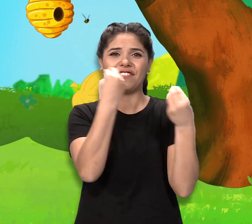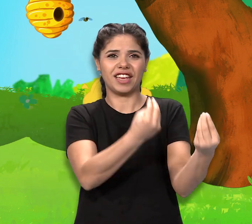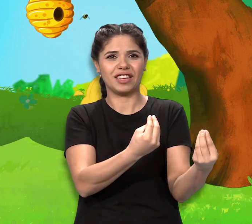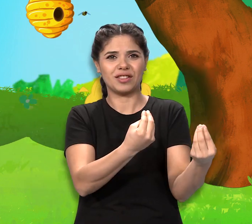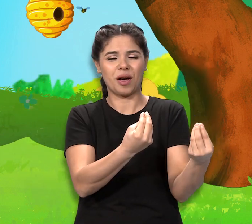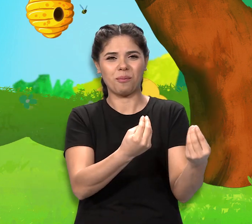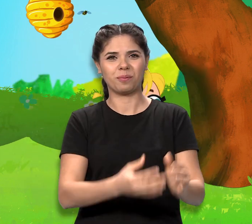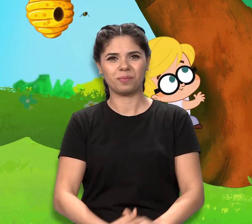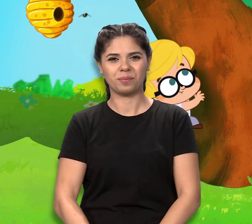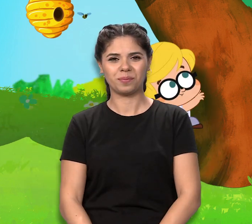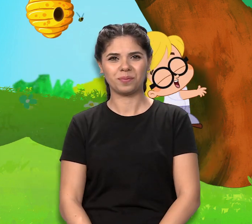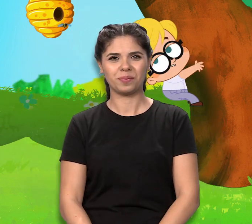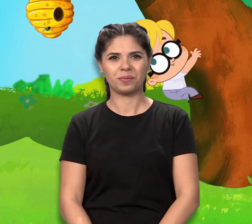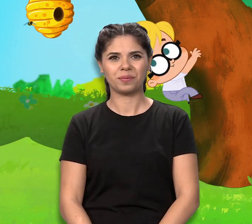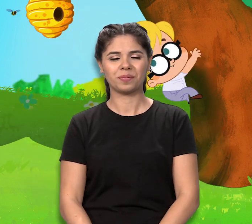vereceğim.